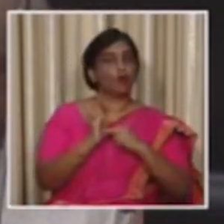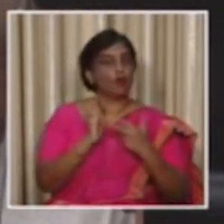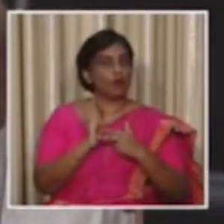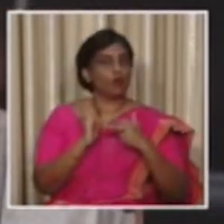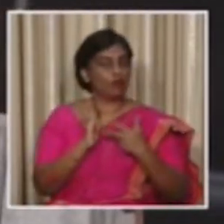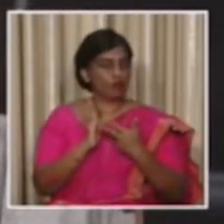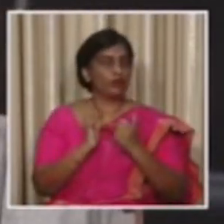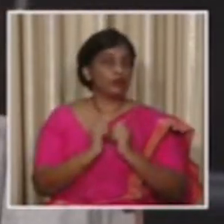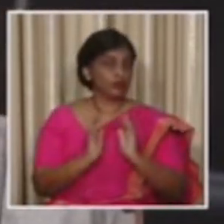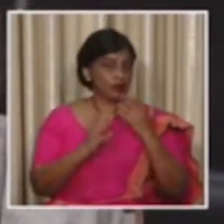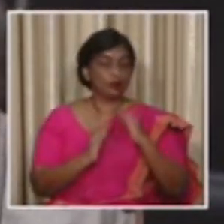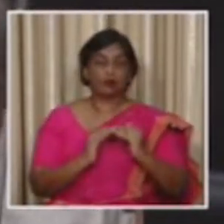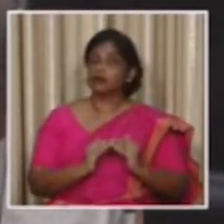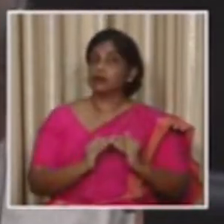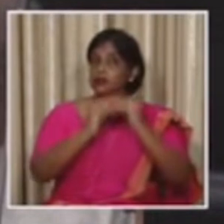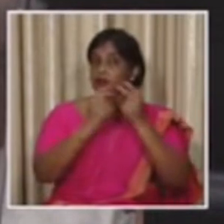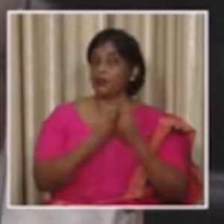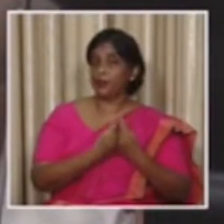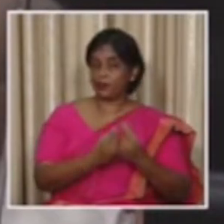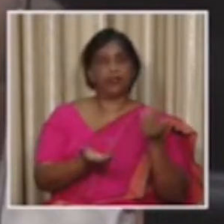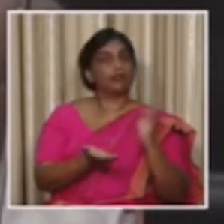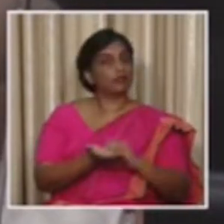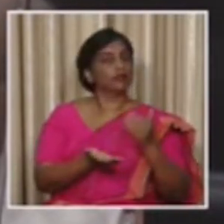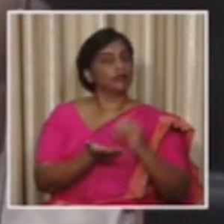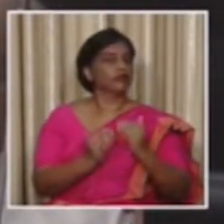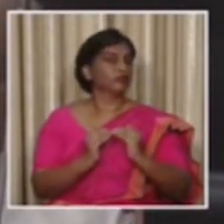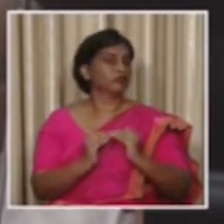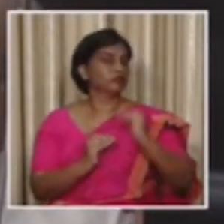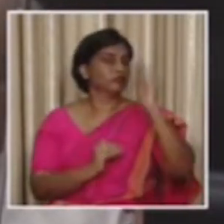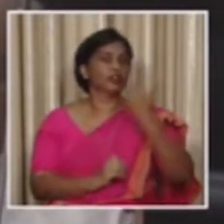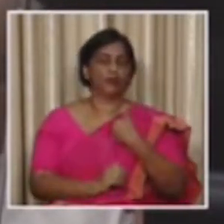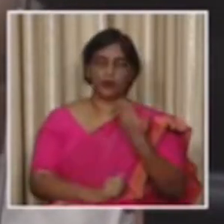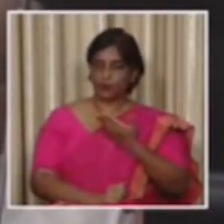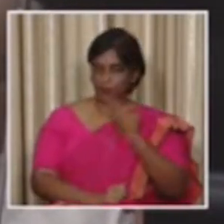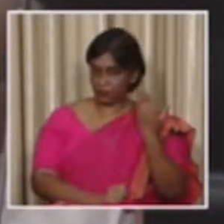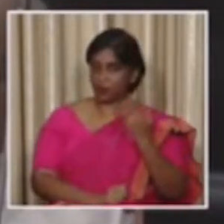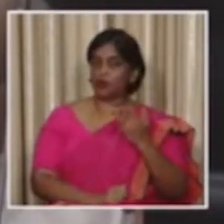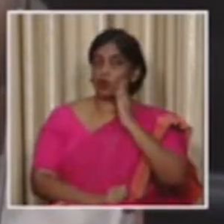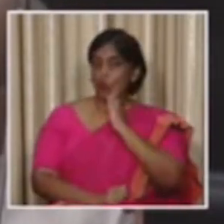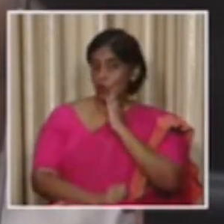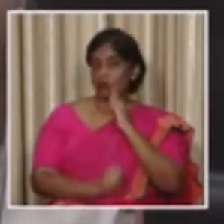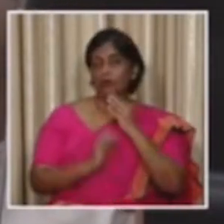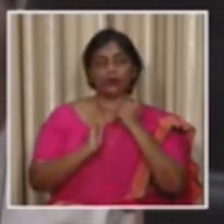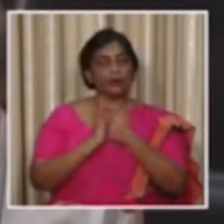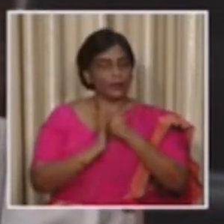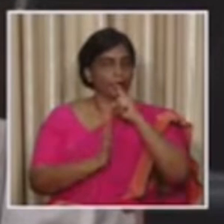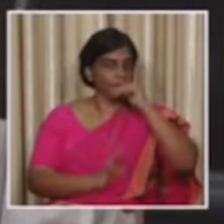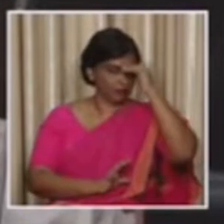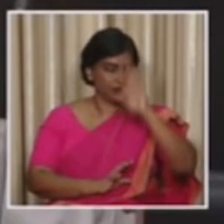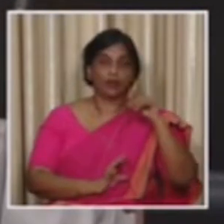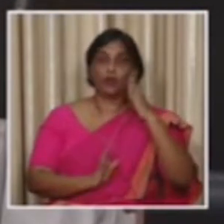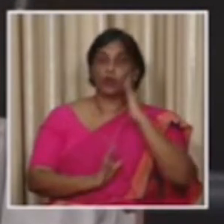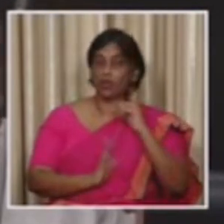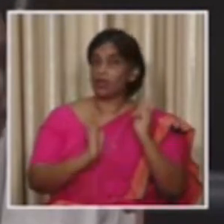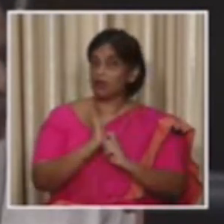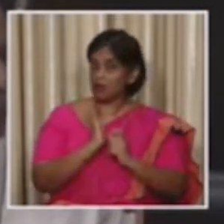ක්‍රියාත්මක වෙද්දී සංවර්ධන වේගය තව තවත් ඉහළ නංවා ගැනීමට අපට හැකි වෙනවා. විදේශ ගරු කථානායකතුමනි, විදේශ